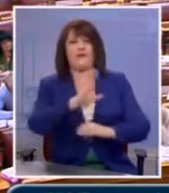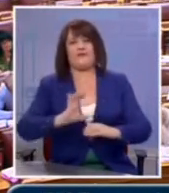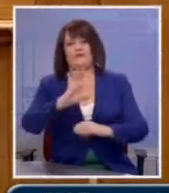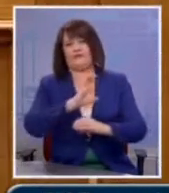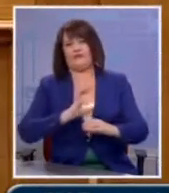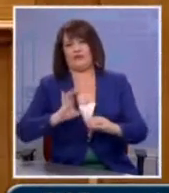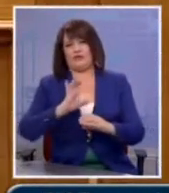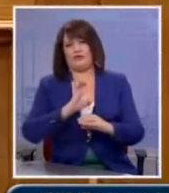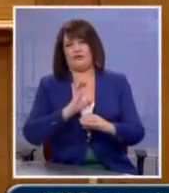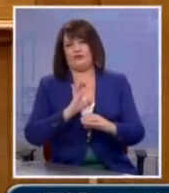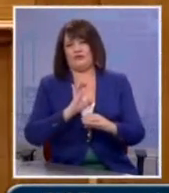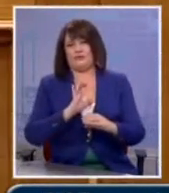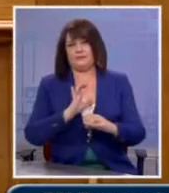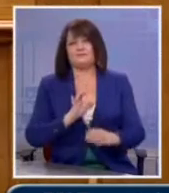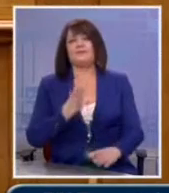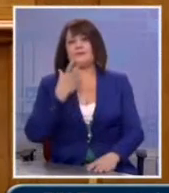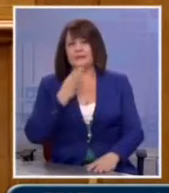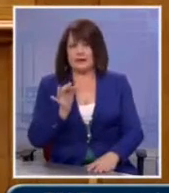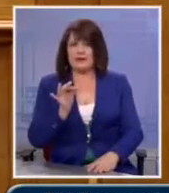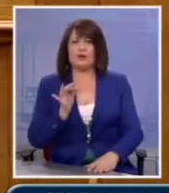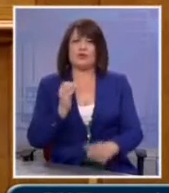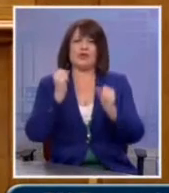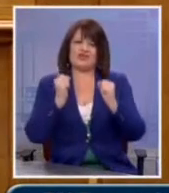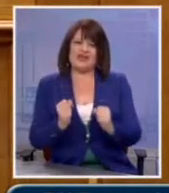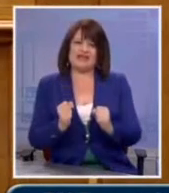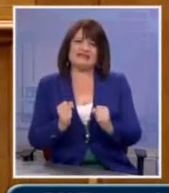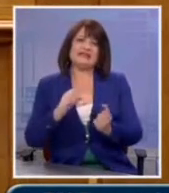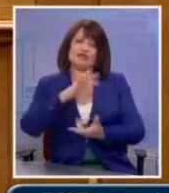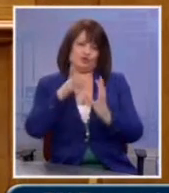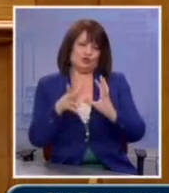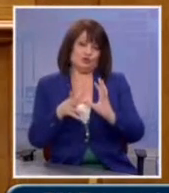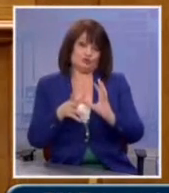βεβαίως λόγω της θέσης αυτής και στον κόσμο.